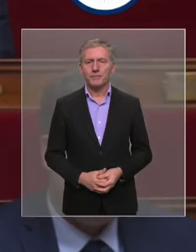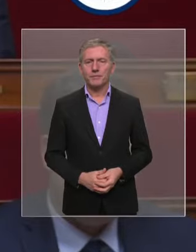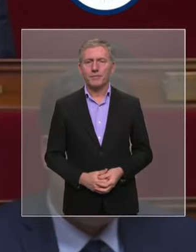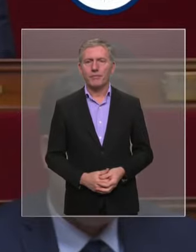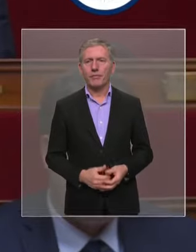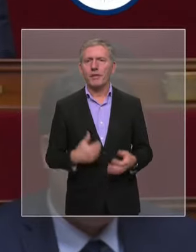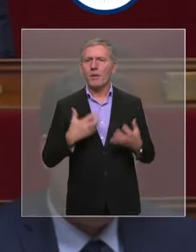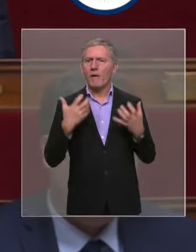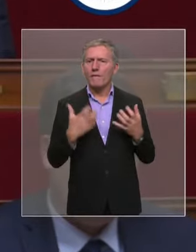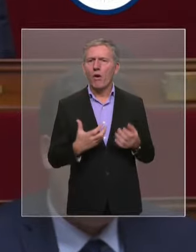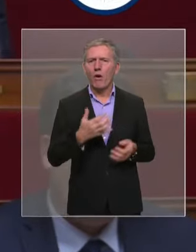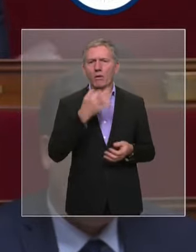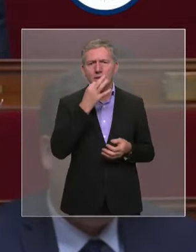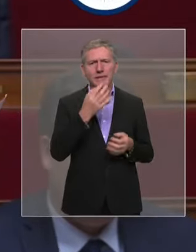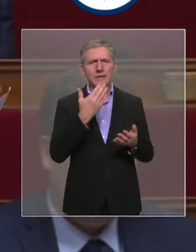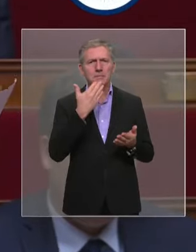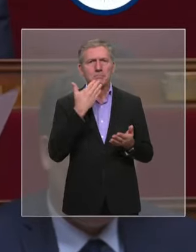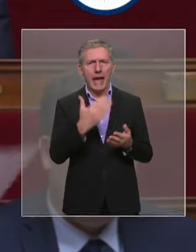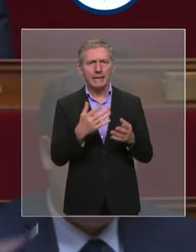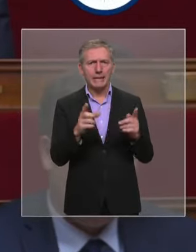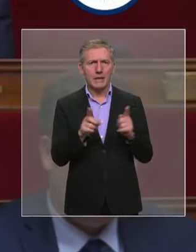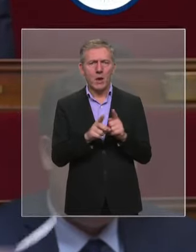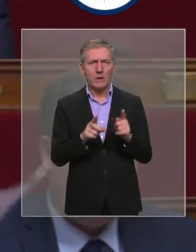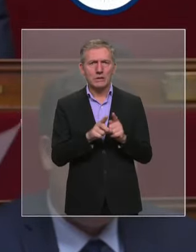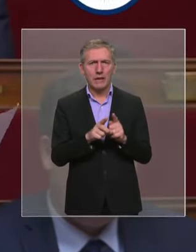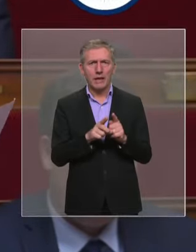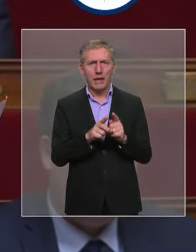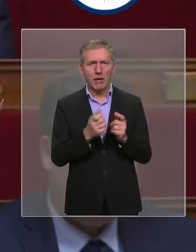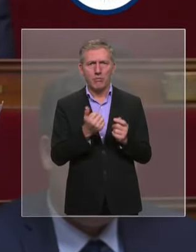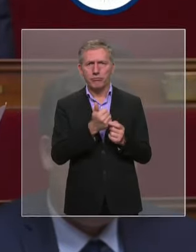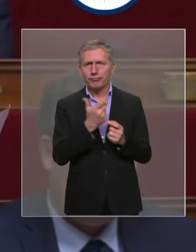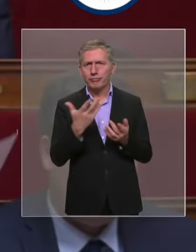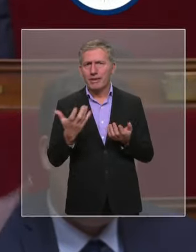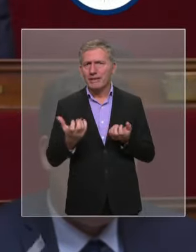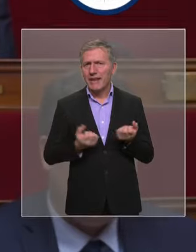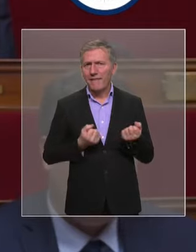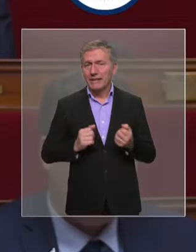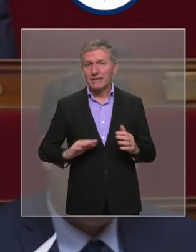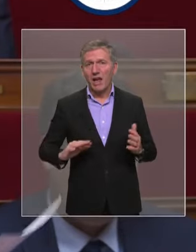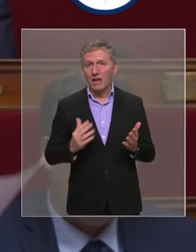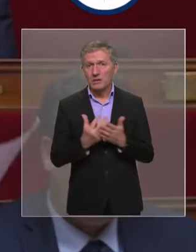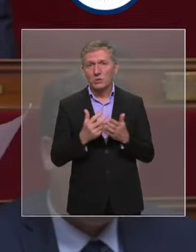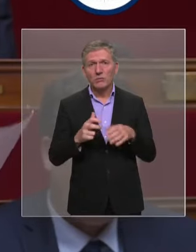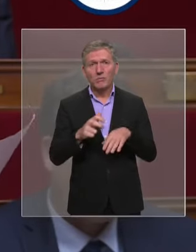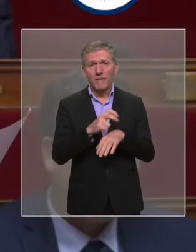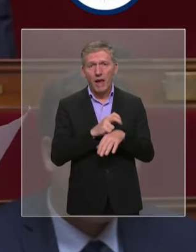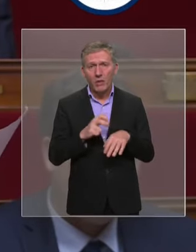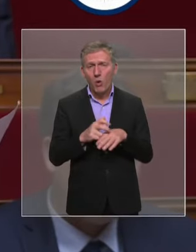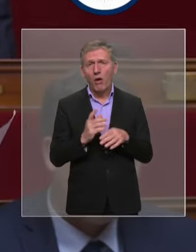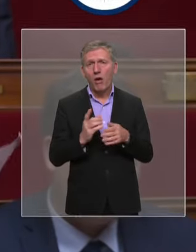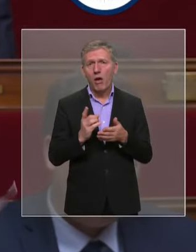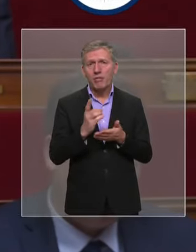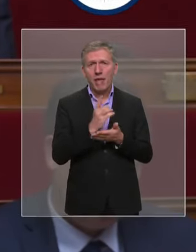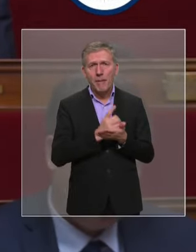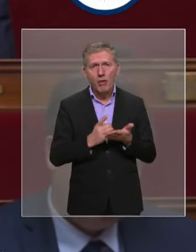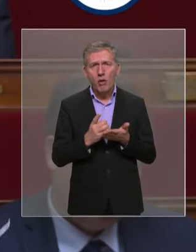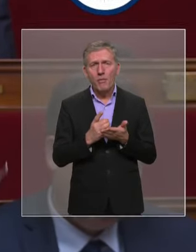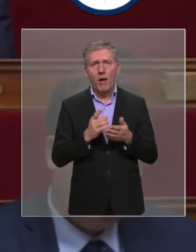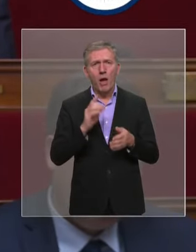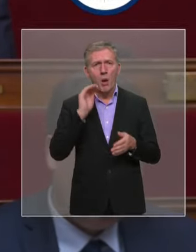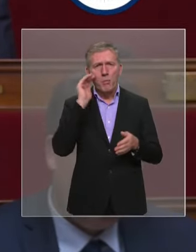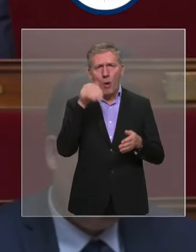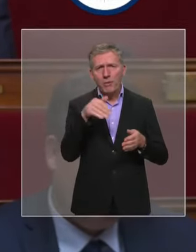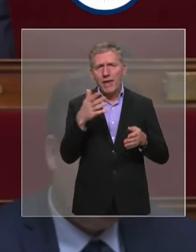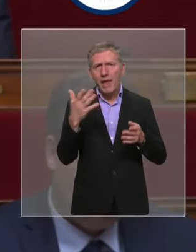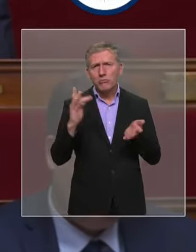Et je voudrais remercier aussi la réactivité des différents services préfectoraux, départementaux, pompiers